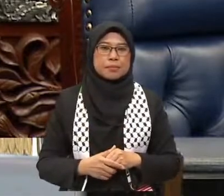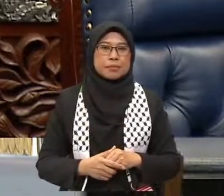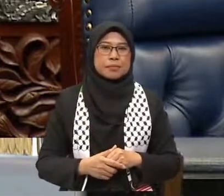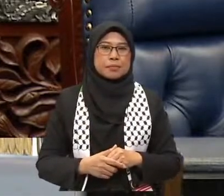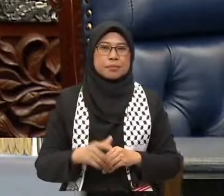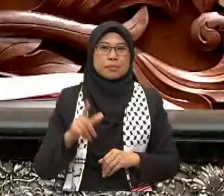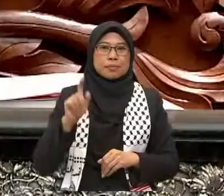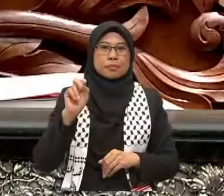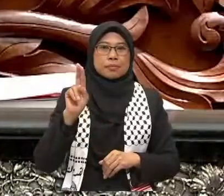tempat terima kasihua